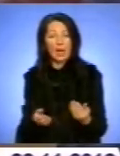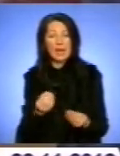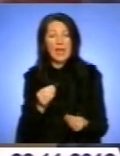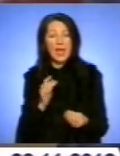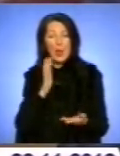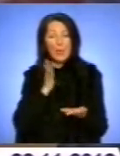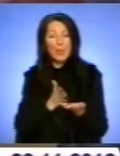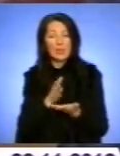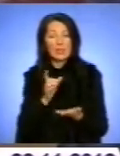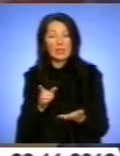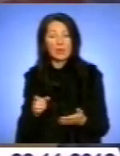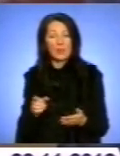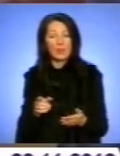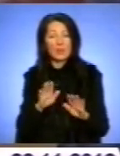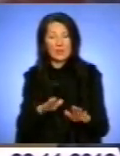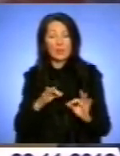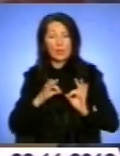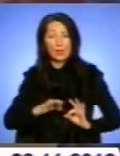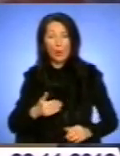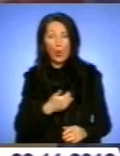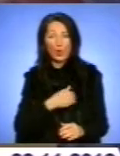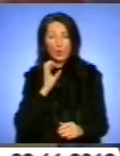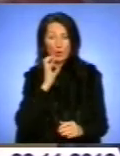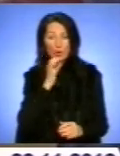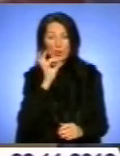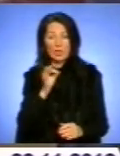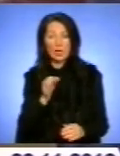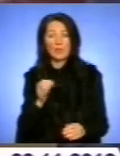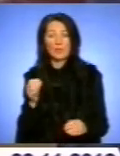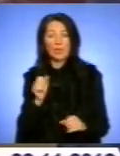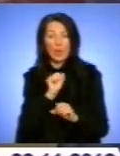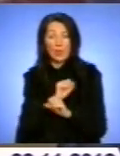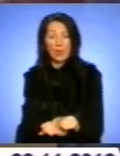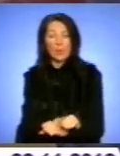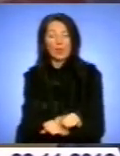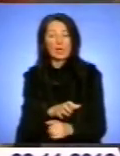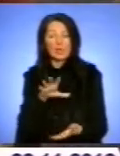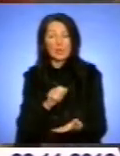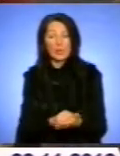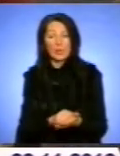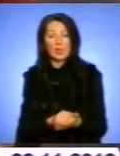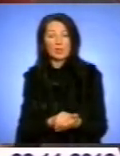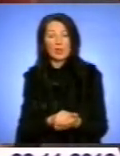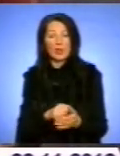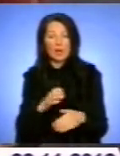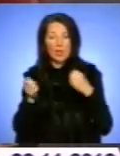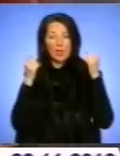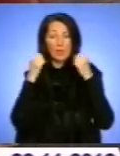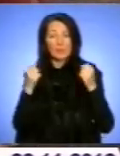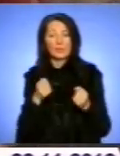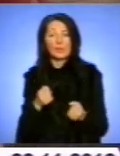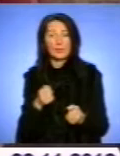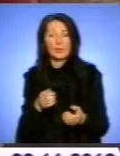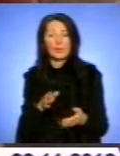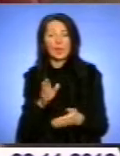політикам, місцевим чиновникам я хочу серйозно сказати, припиніть займатися з демагогією, мітинговщиною. Спростовує Микола Азаров і